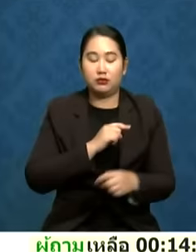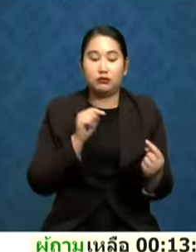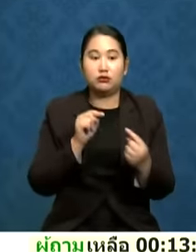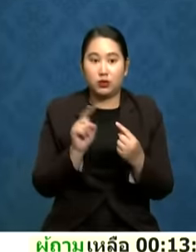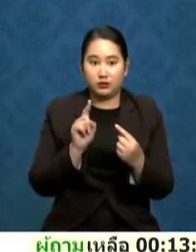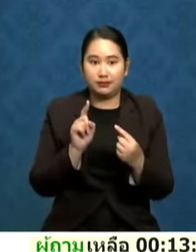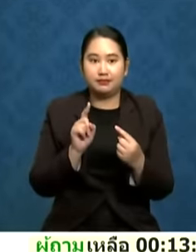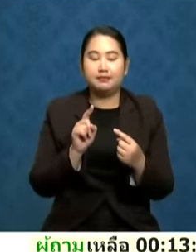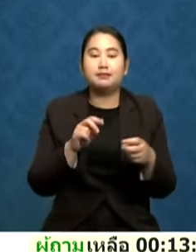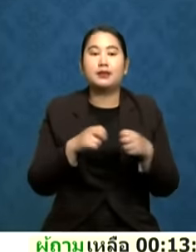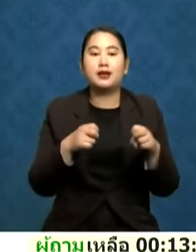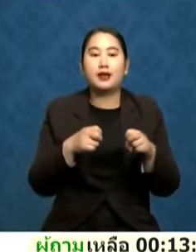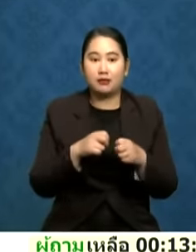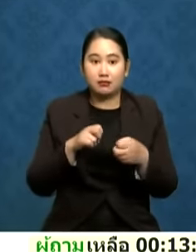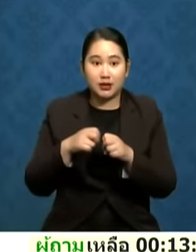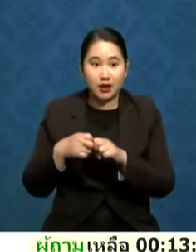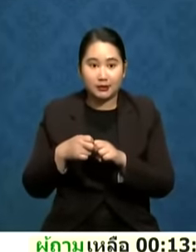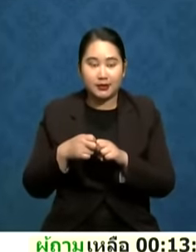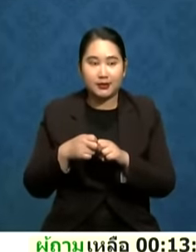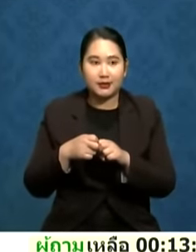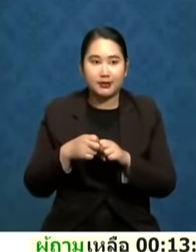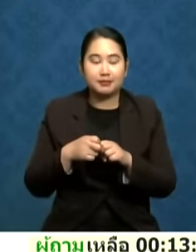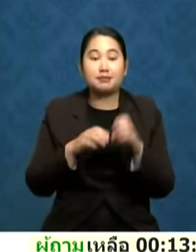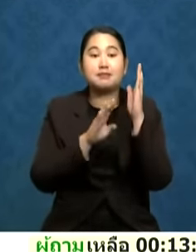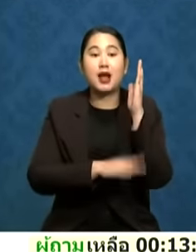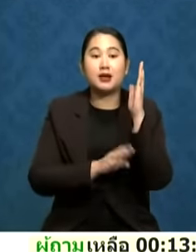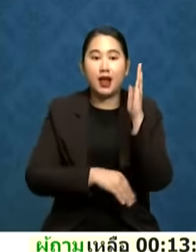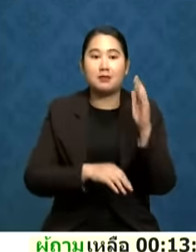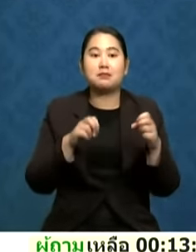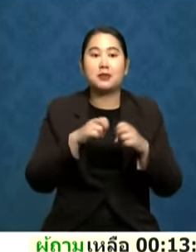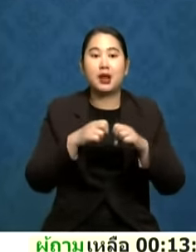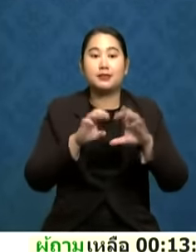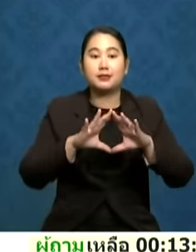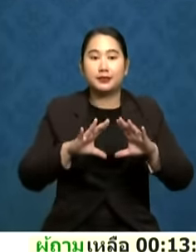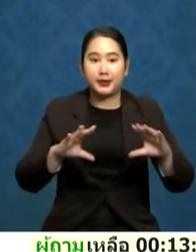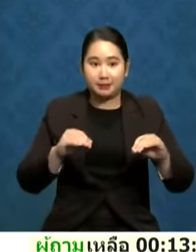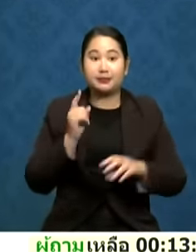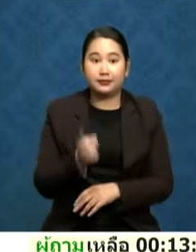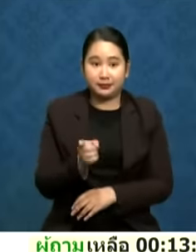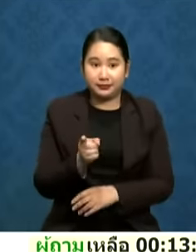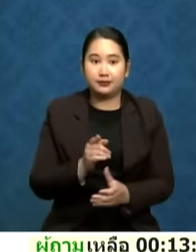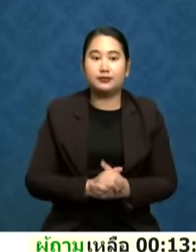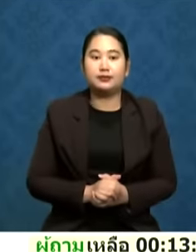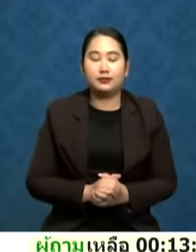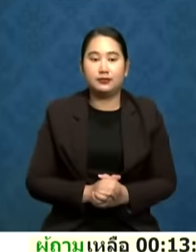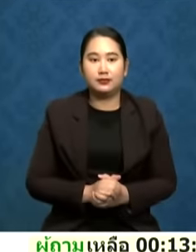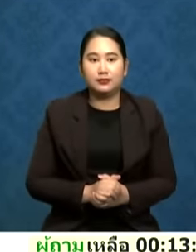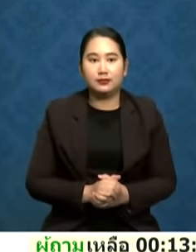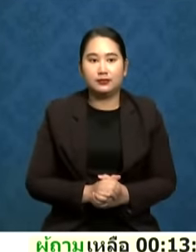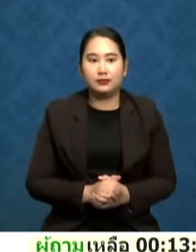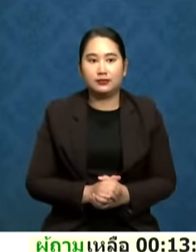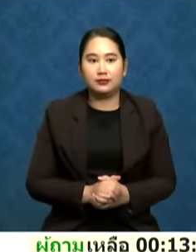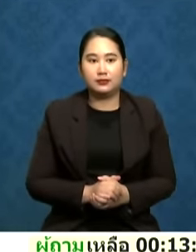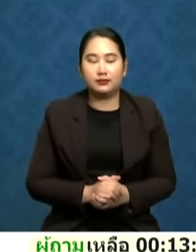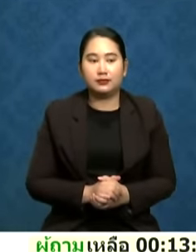เหตุการณที่เกิดขึ้นจนกวาสันทิภาพชายแดนใต้จะเกิดขึ้นจริใที่สุดทประถาน